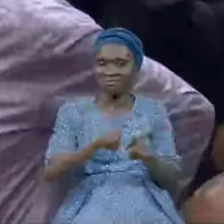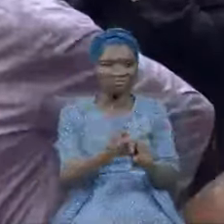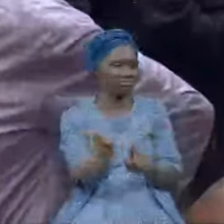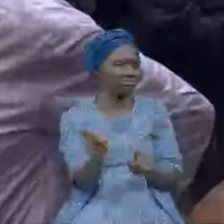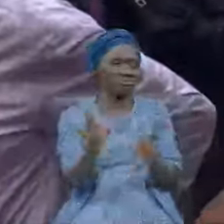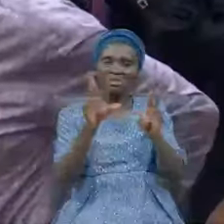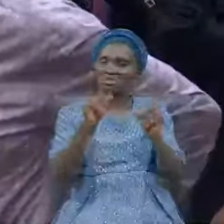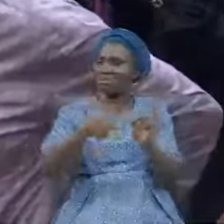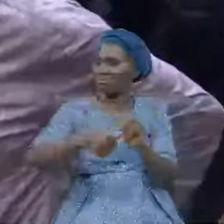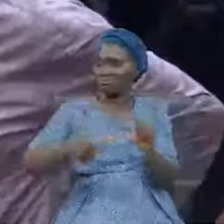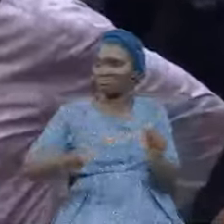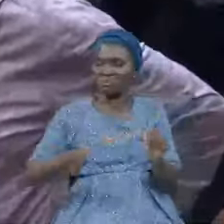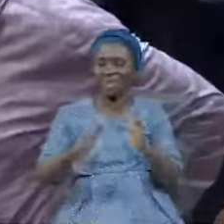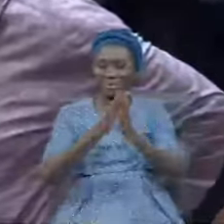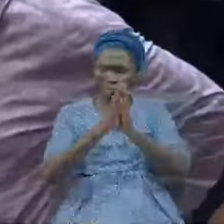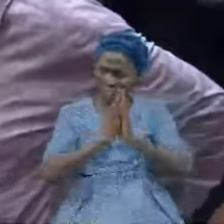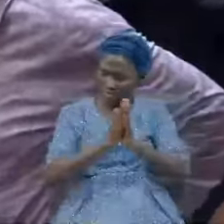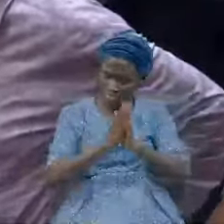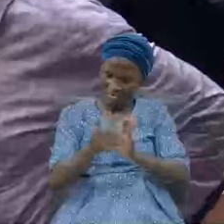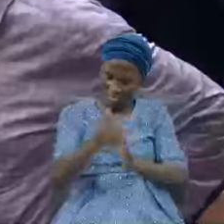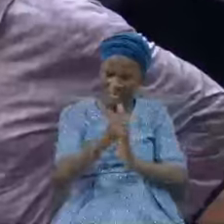Pas de retour.